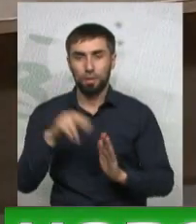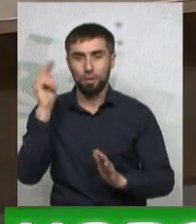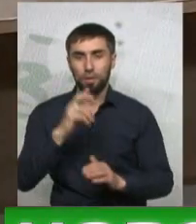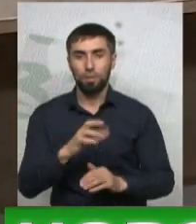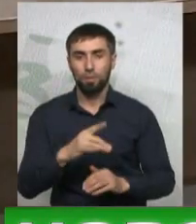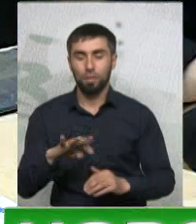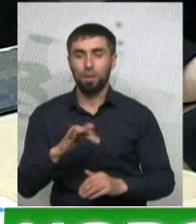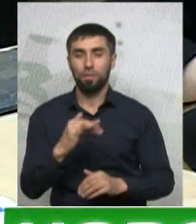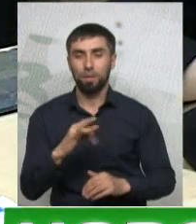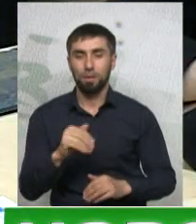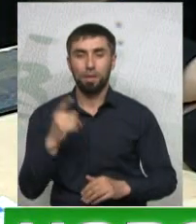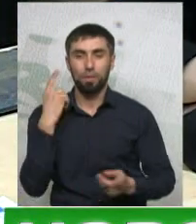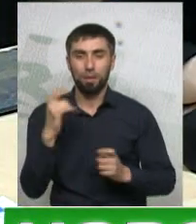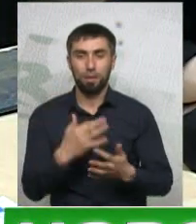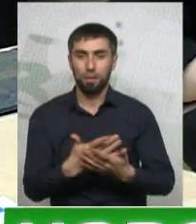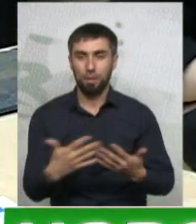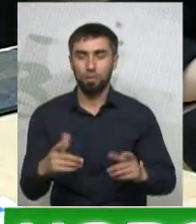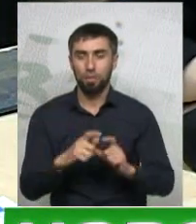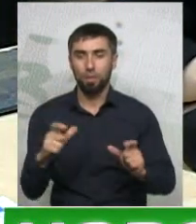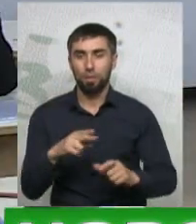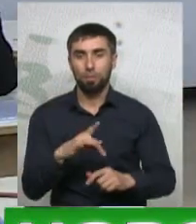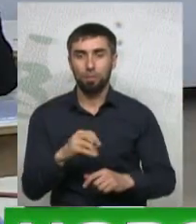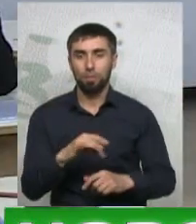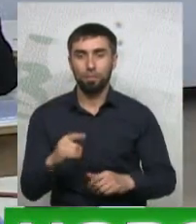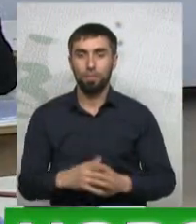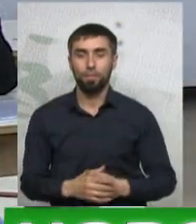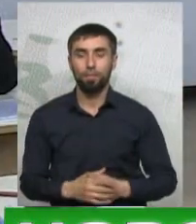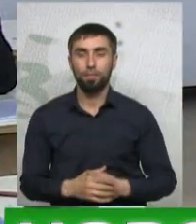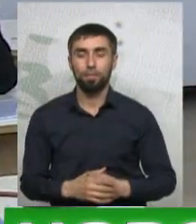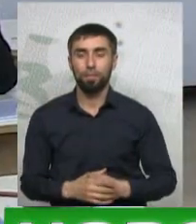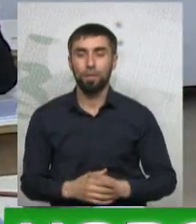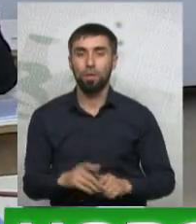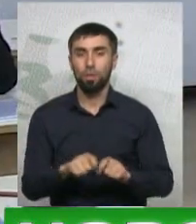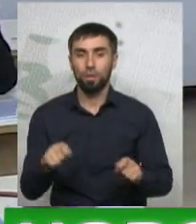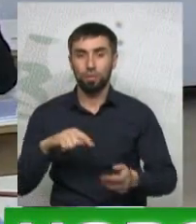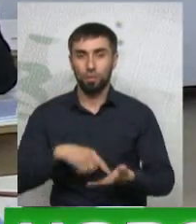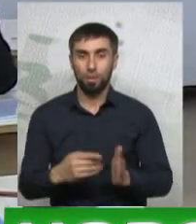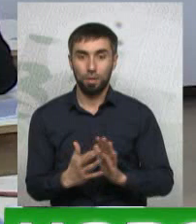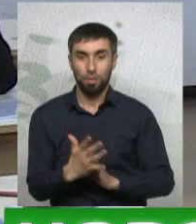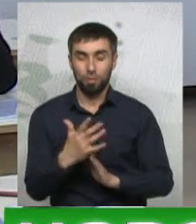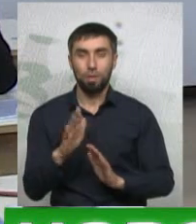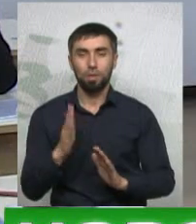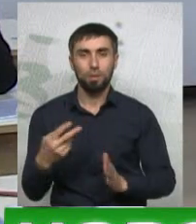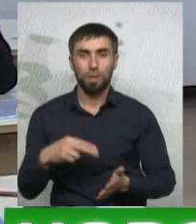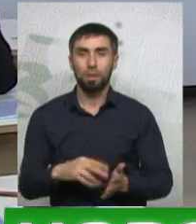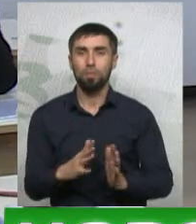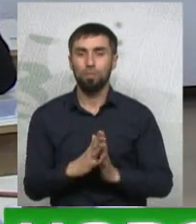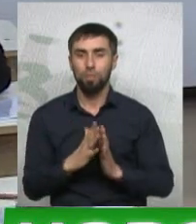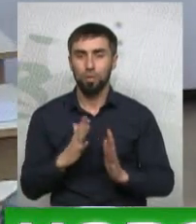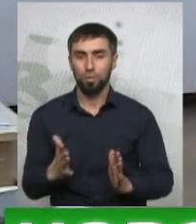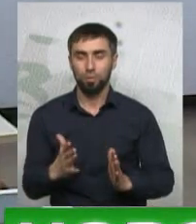биологию, физику, химию, информатику и другие школьные предметы. Открытие центра точки роста станет большим